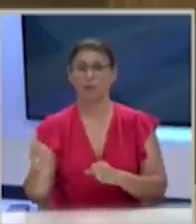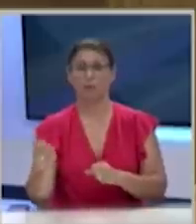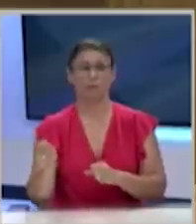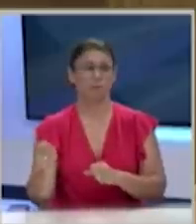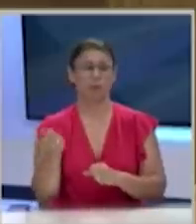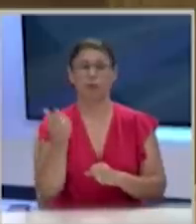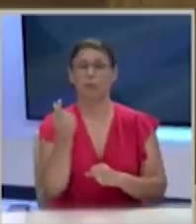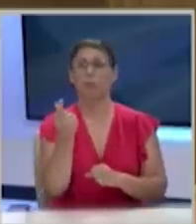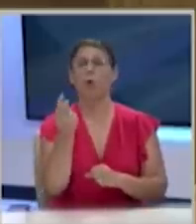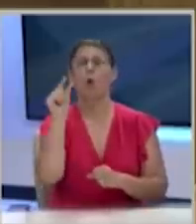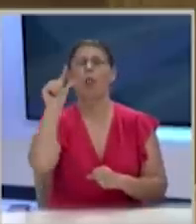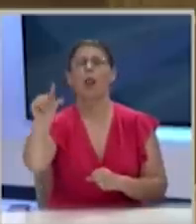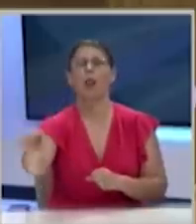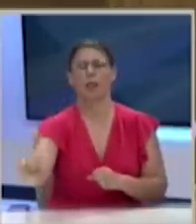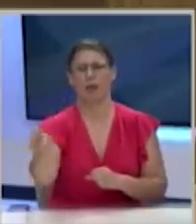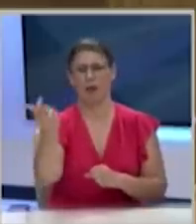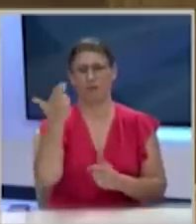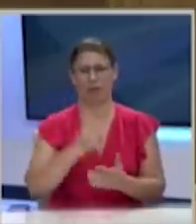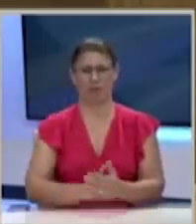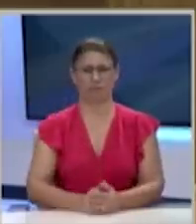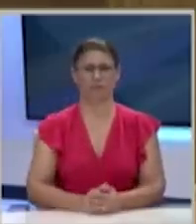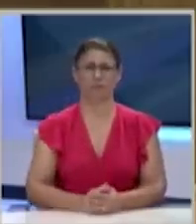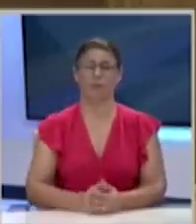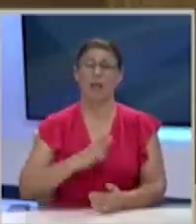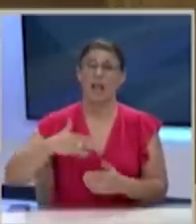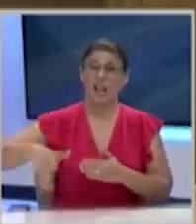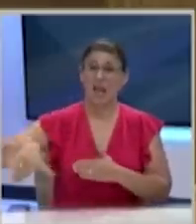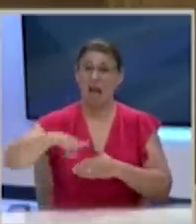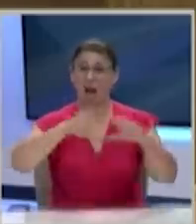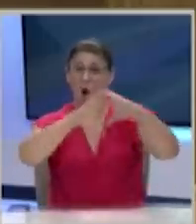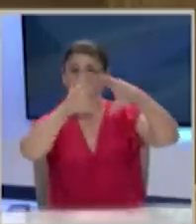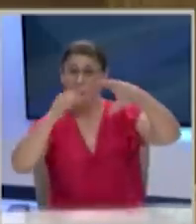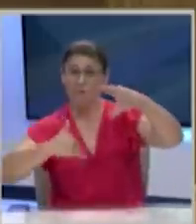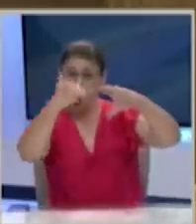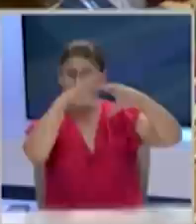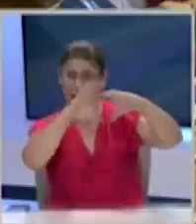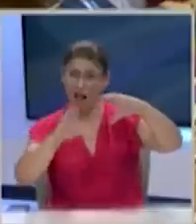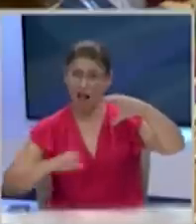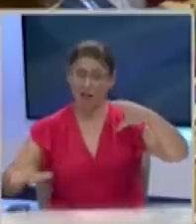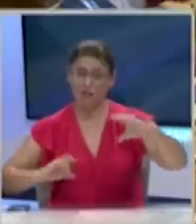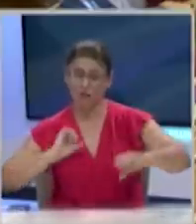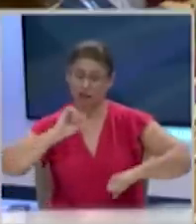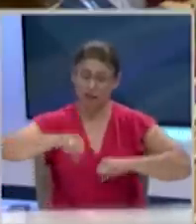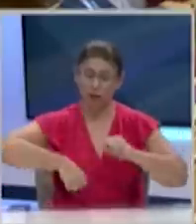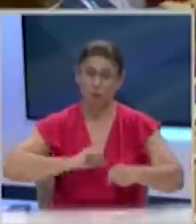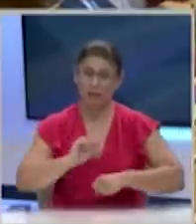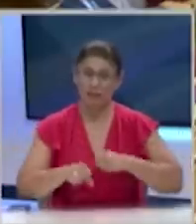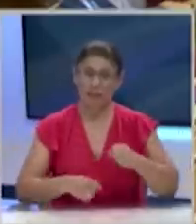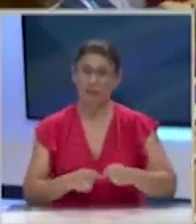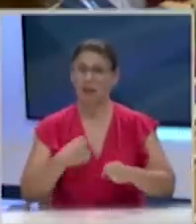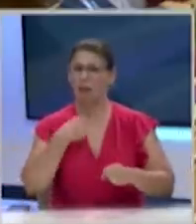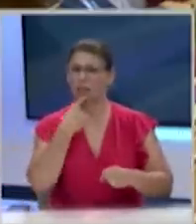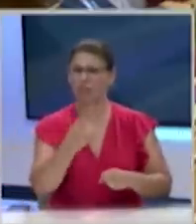με πάρα πολύ λίγα χρήματα. Και ο λαός της Βόρειας Εύβοιας κινητοποιείται, θα